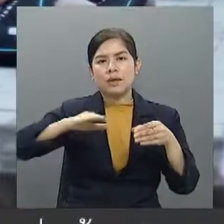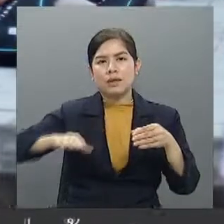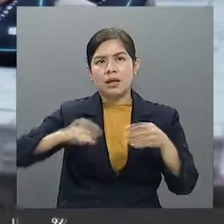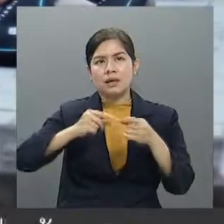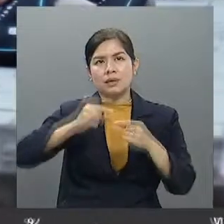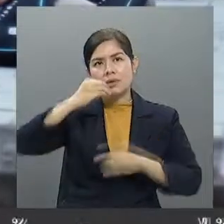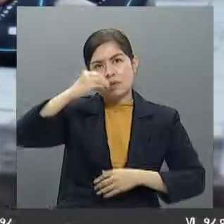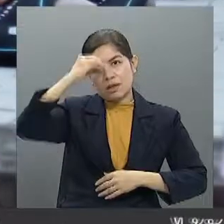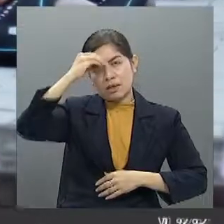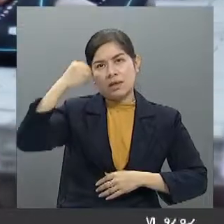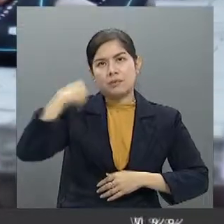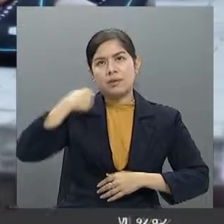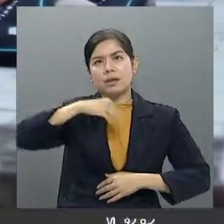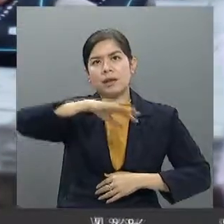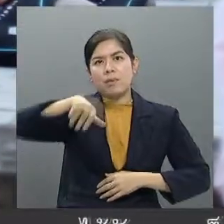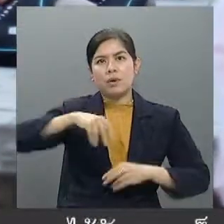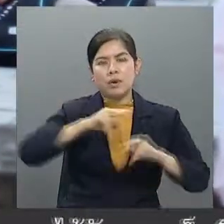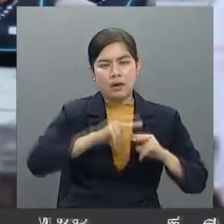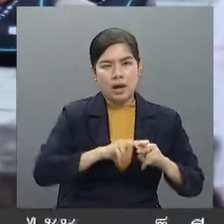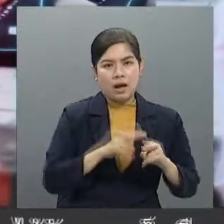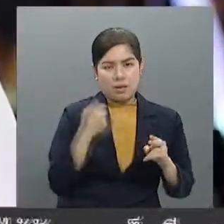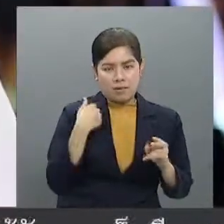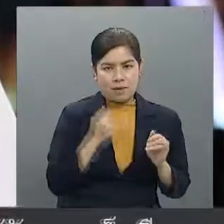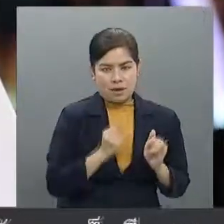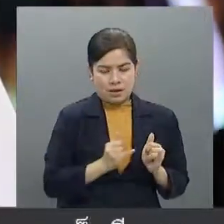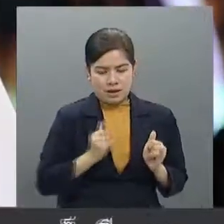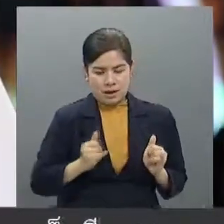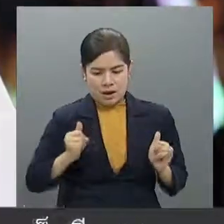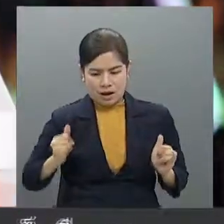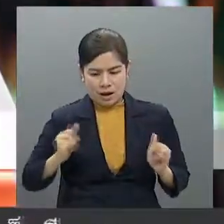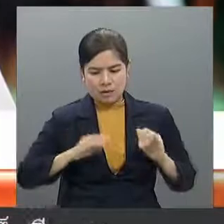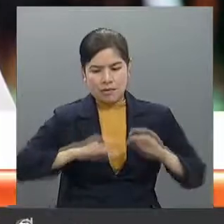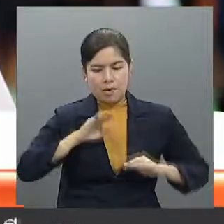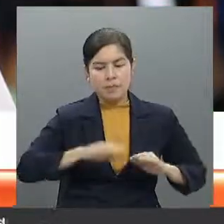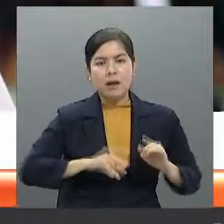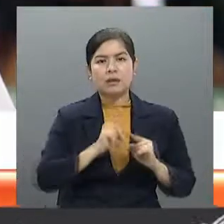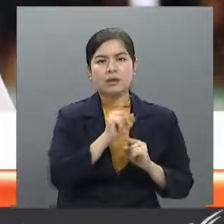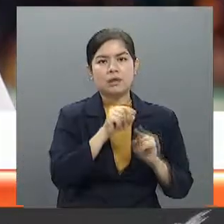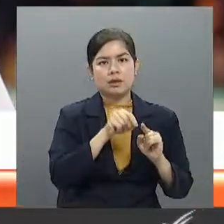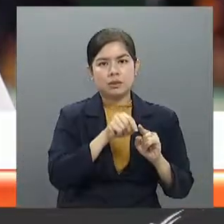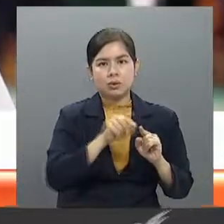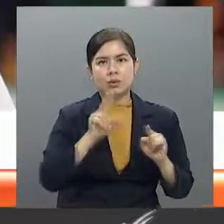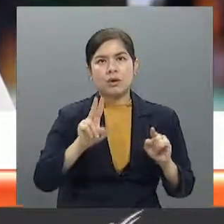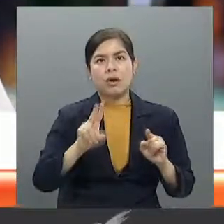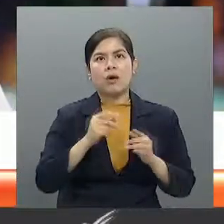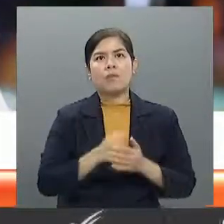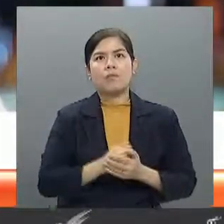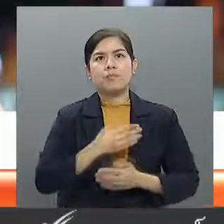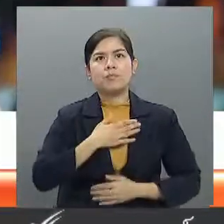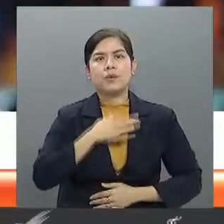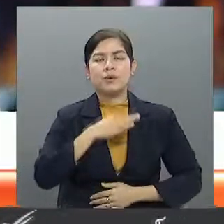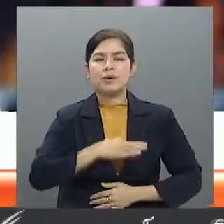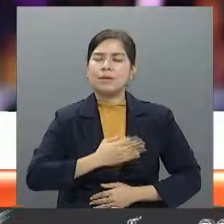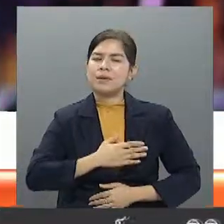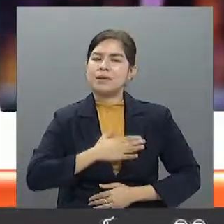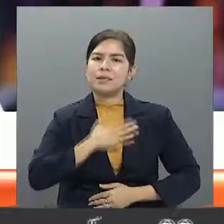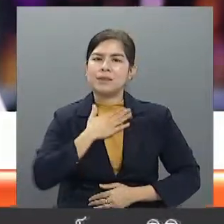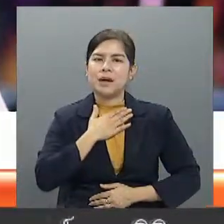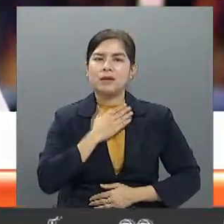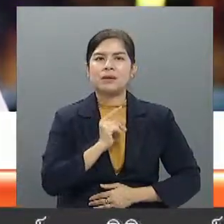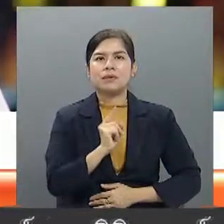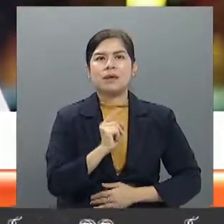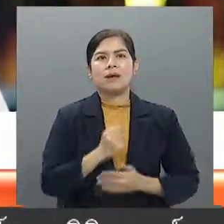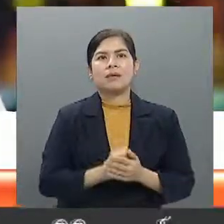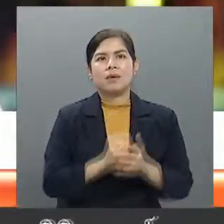การเว้นระยะห่างครับผม 1.2 เมตรนะครับผม หนูก็รู้สึกประทับใจในเรื่องของมิตรภาพ